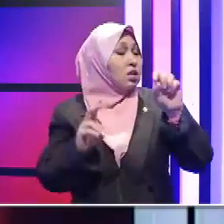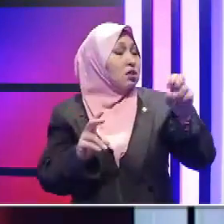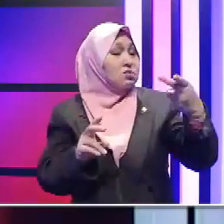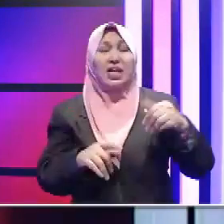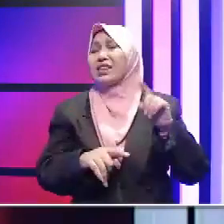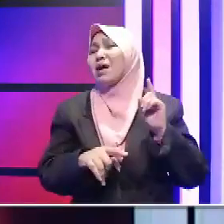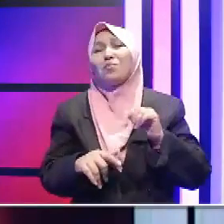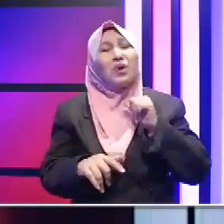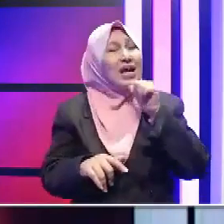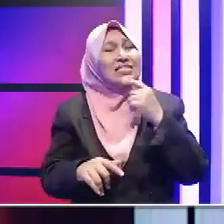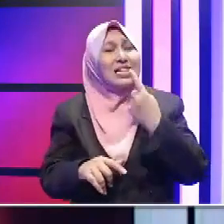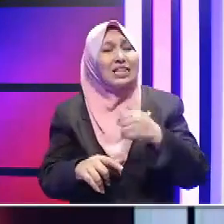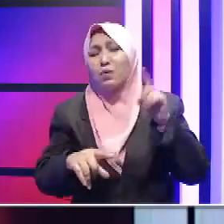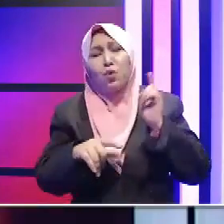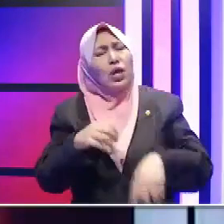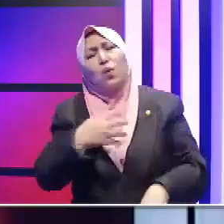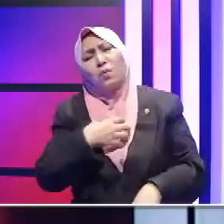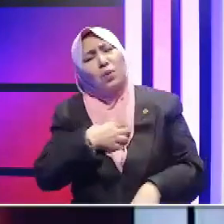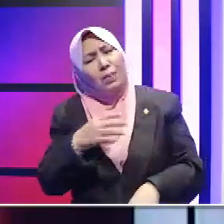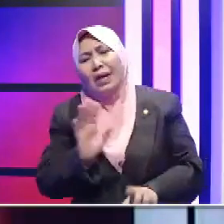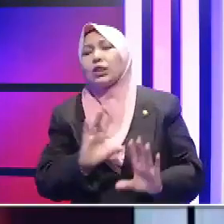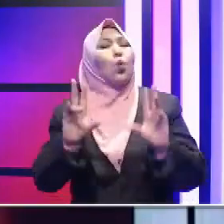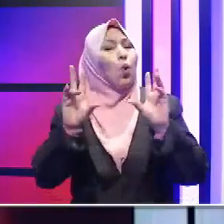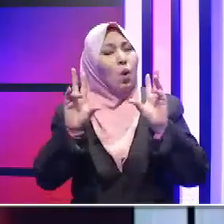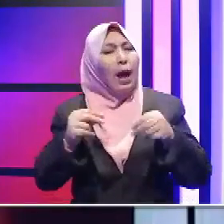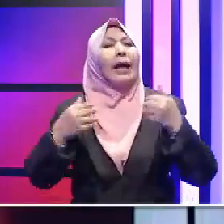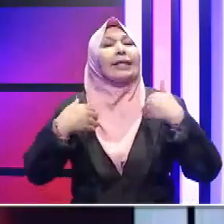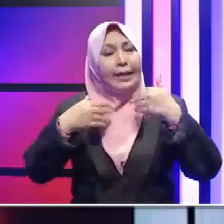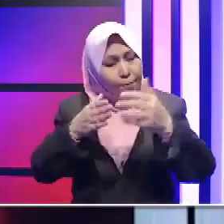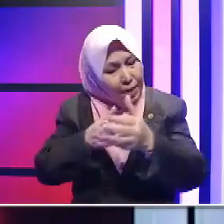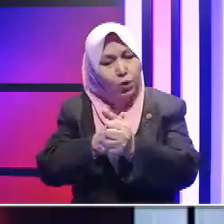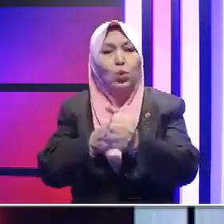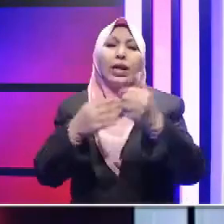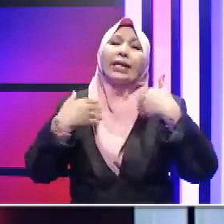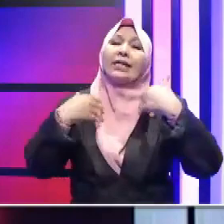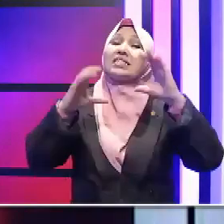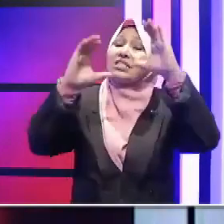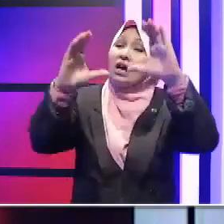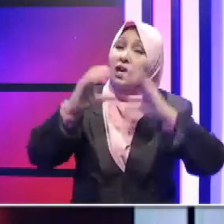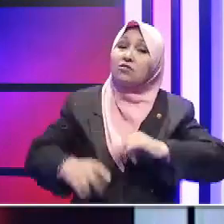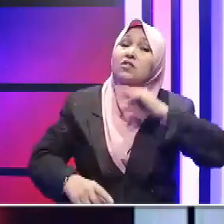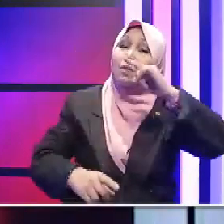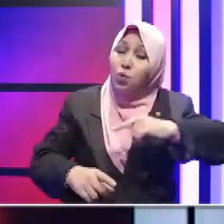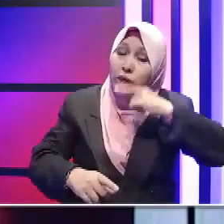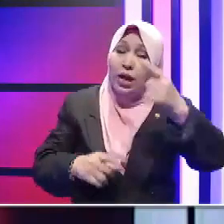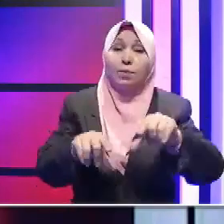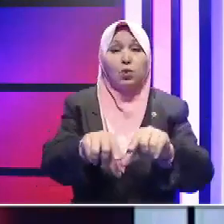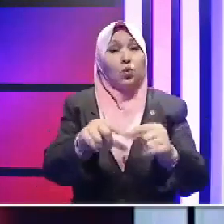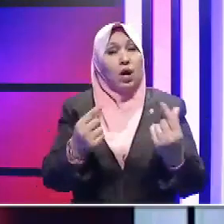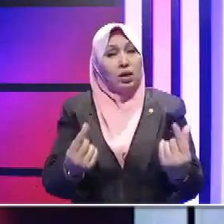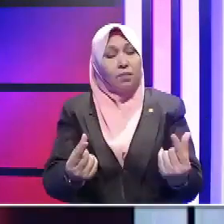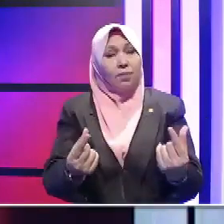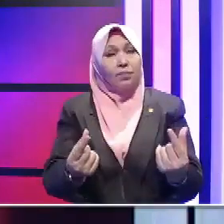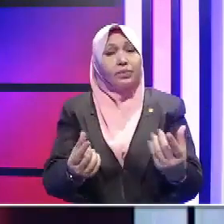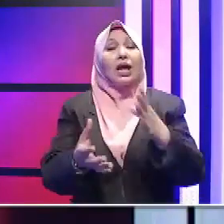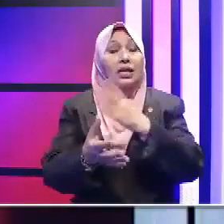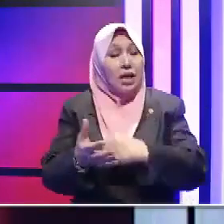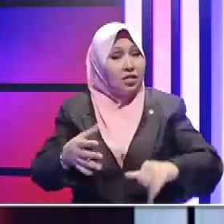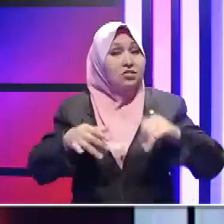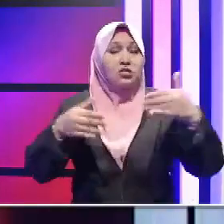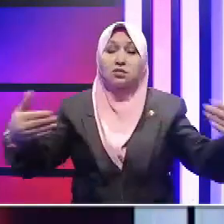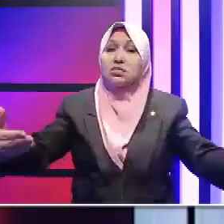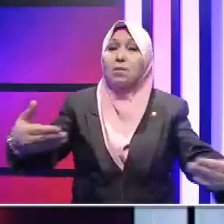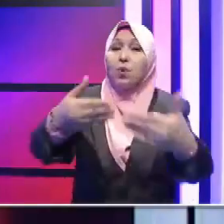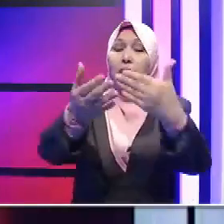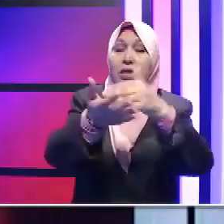boleh nak berkeluh kesah langsung tetapi maknanya Ade panduannya hanya telah disebutkan juga di dalam al-qur'an ini kemudian seterusnya